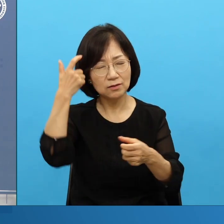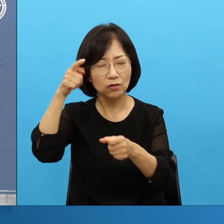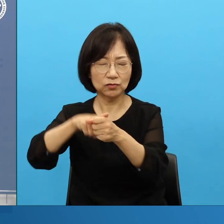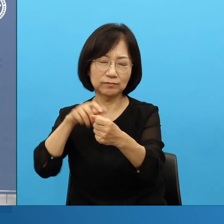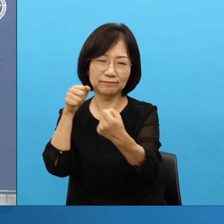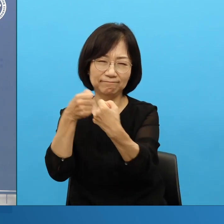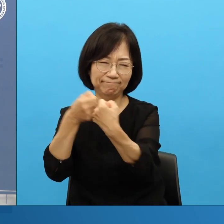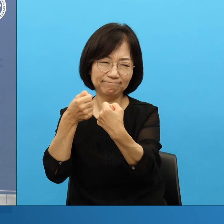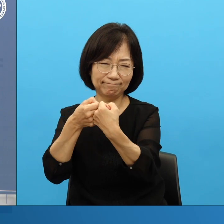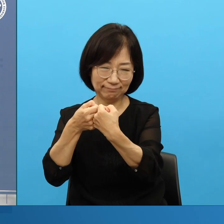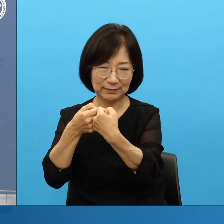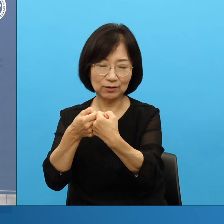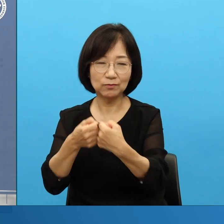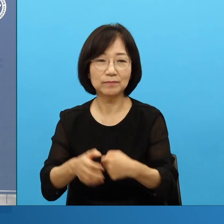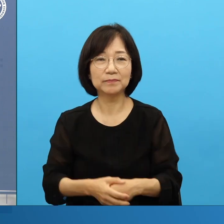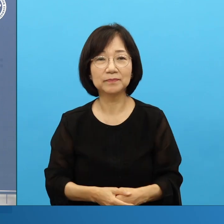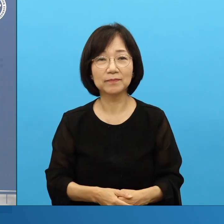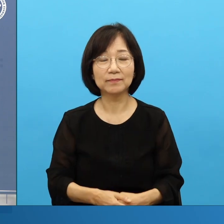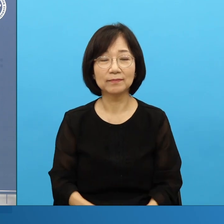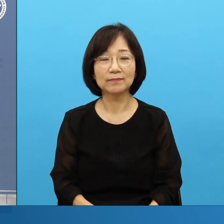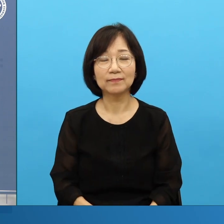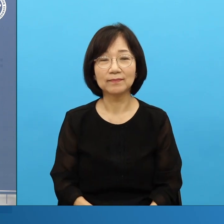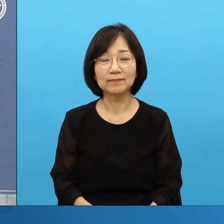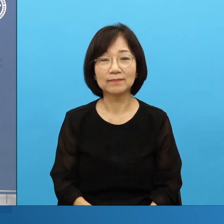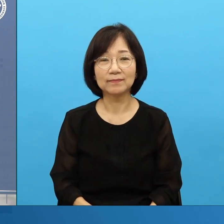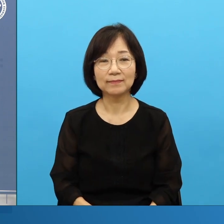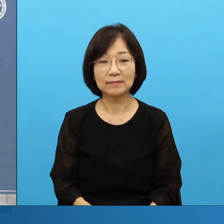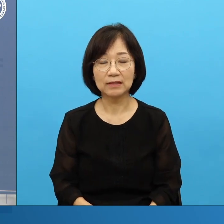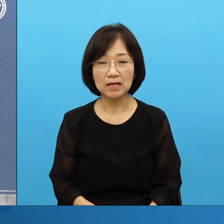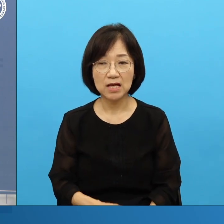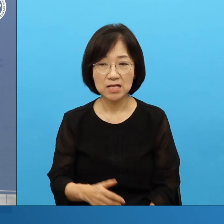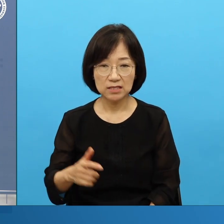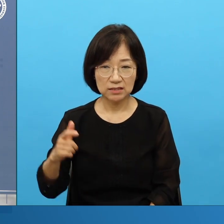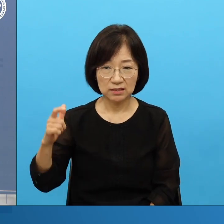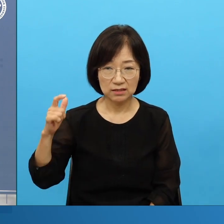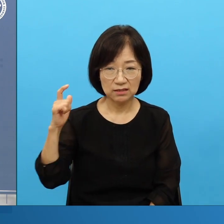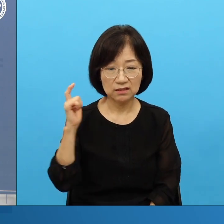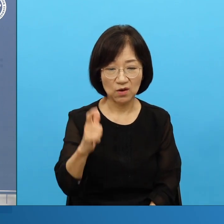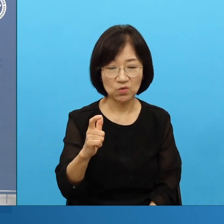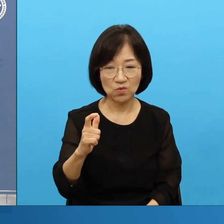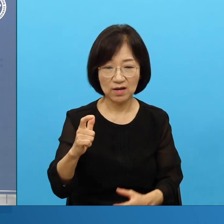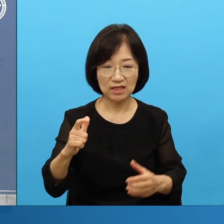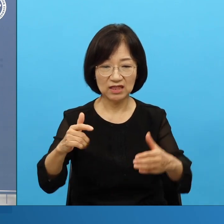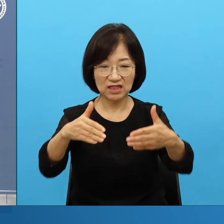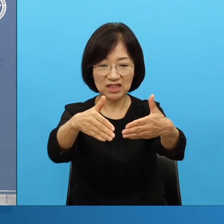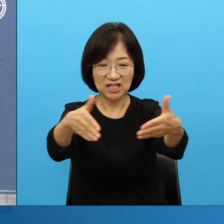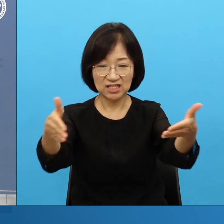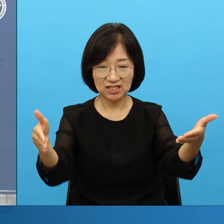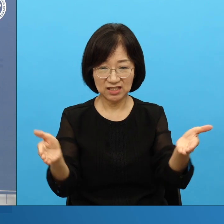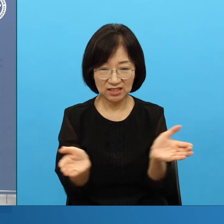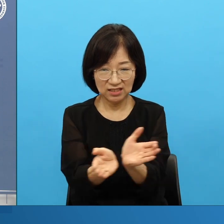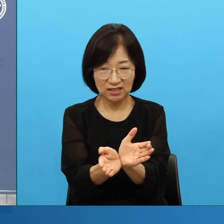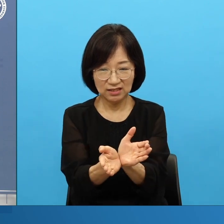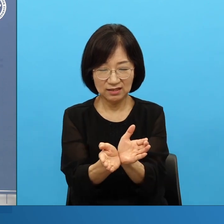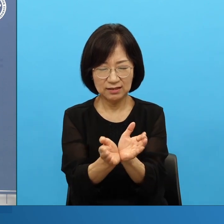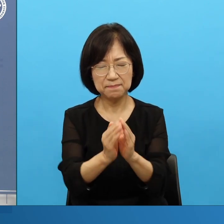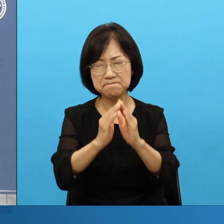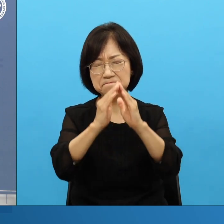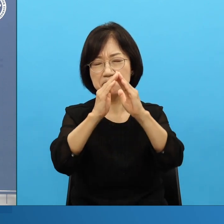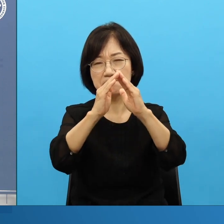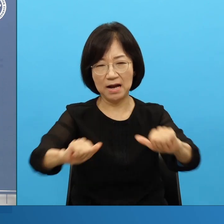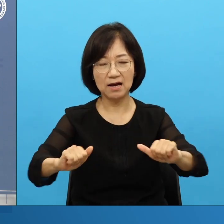하나님 앞에서 견고한 진을 파하는 하나님의 강력이라. On the contrary, they have divine power to